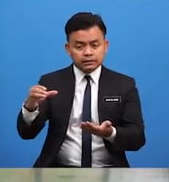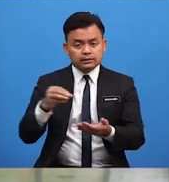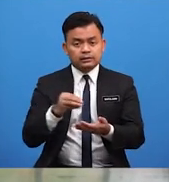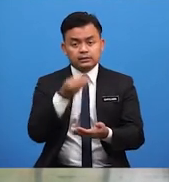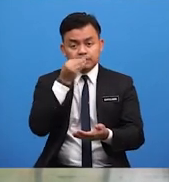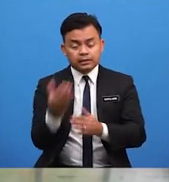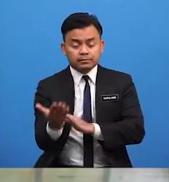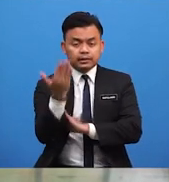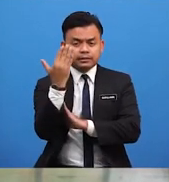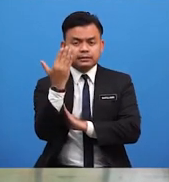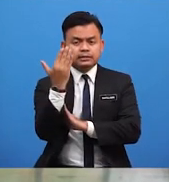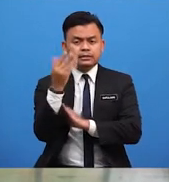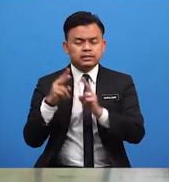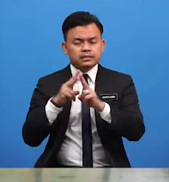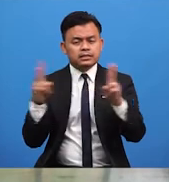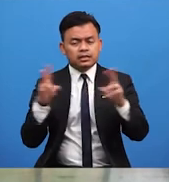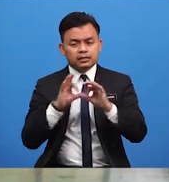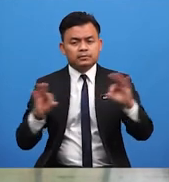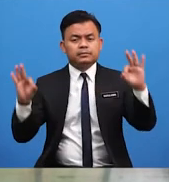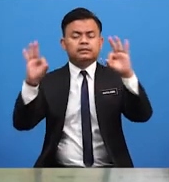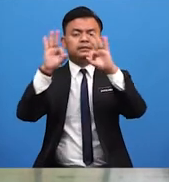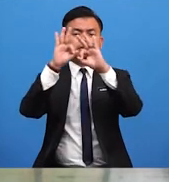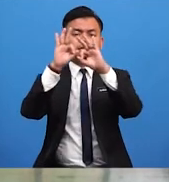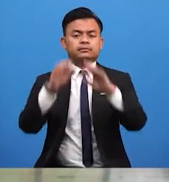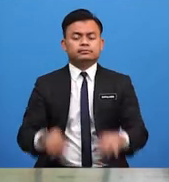dan mempunyai sumber karbohidrat yang tinggi?